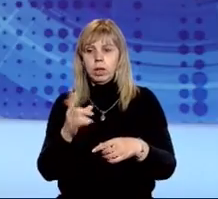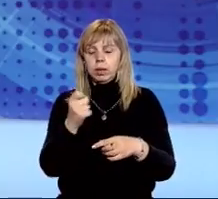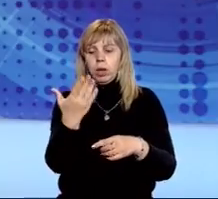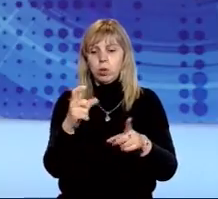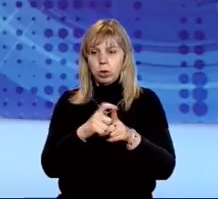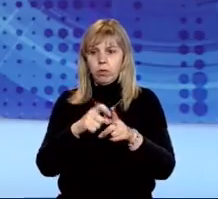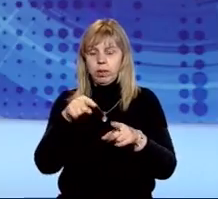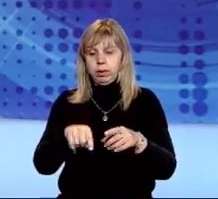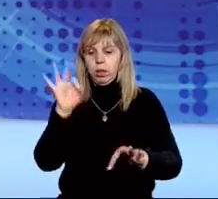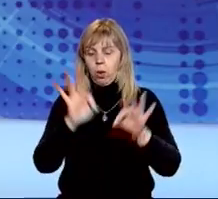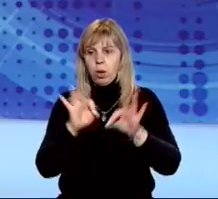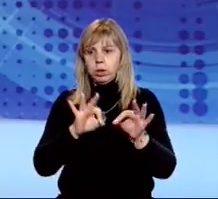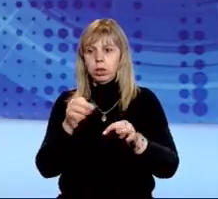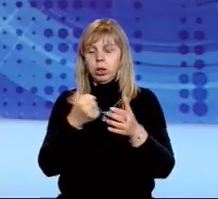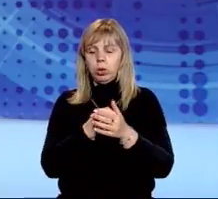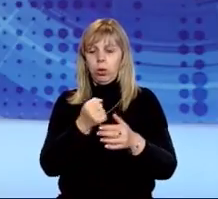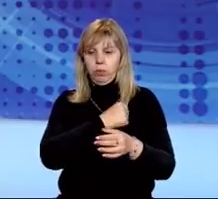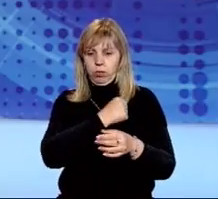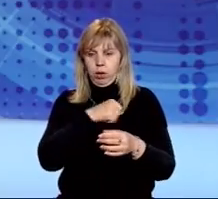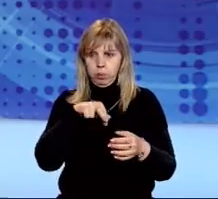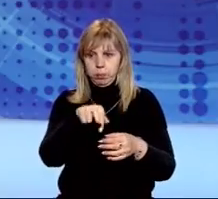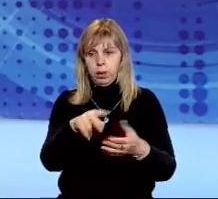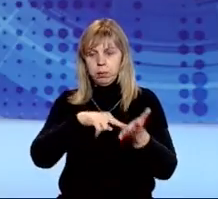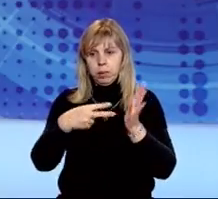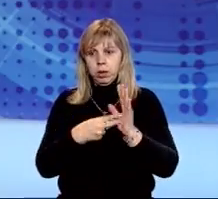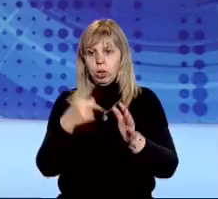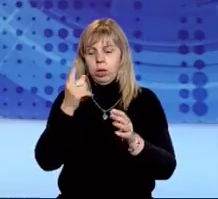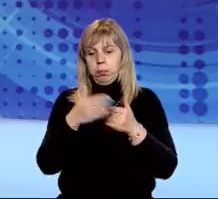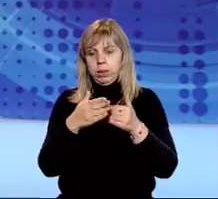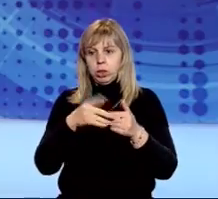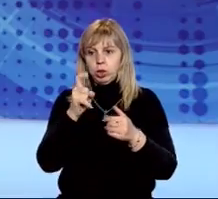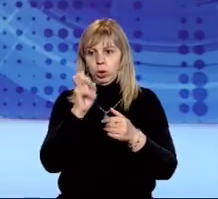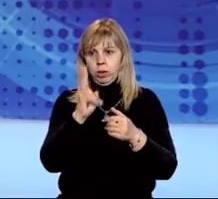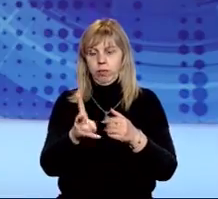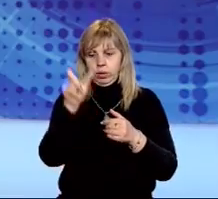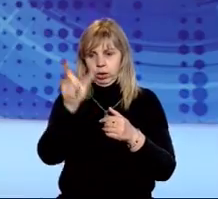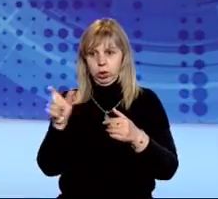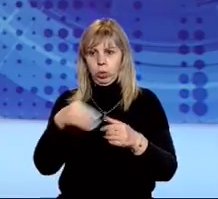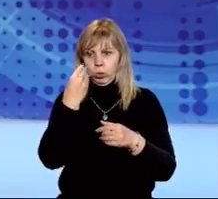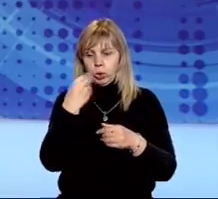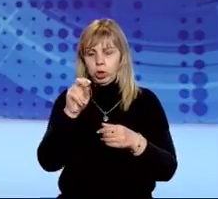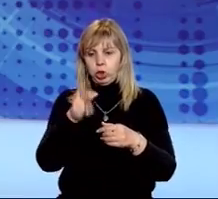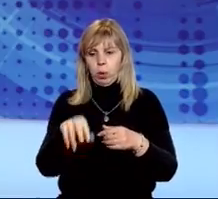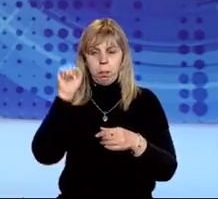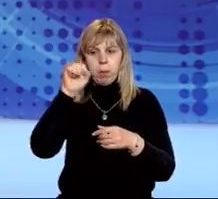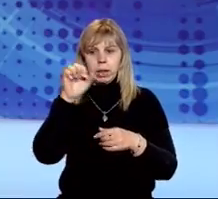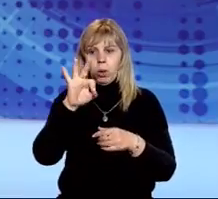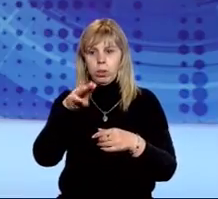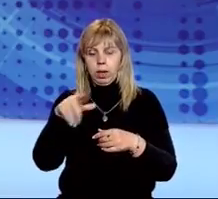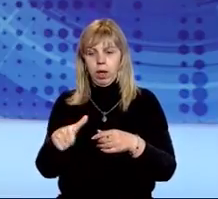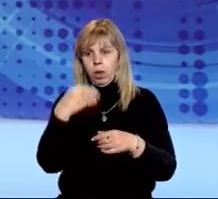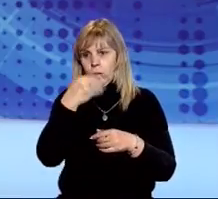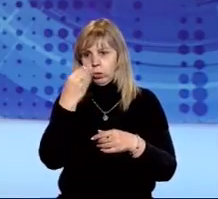його словами, цієї осені до лав Збройних сил України планують призвати близько 120 мешканців Ужгорода, Чопа, Баранинської ОТГ